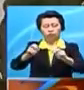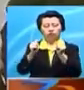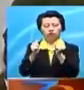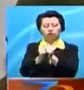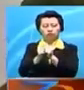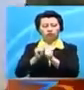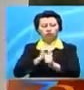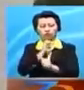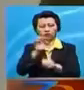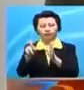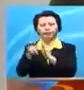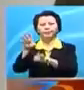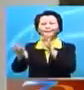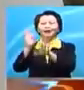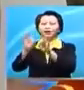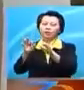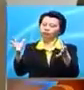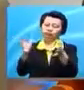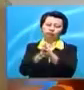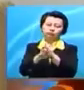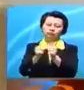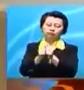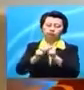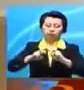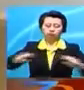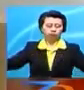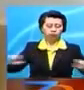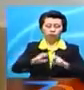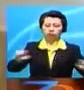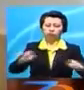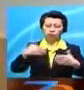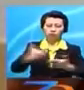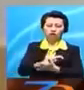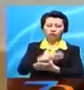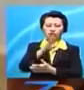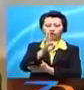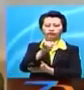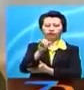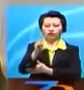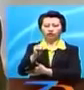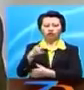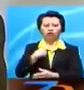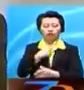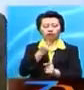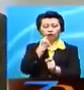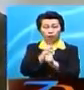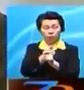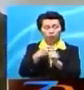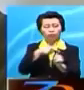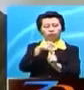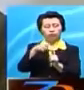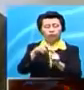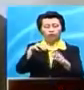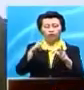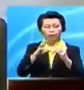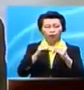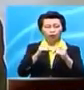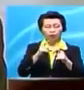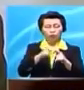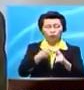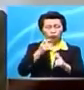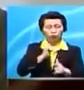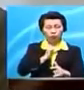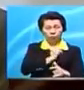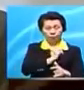Kongres Pemilihan Barisan Kepimpinan Baru FAM. Kita akan tetapkan tarikh dalam mesyuarat Exco pada bulan depan